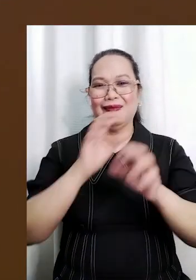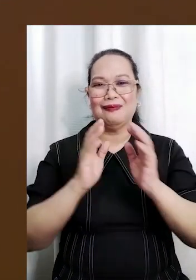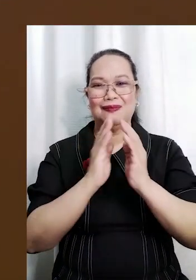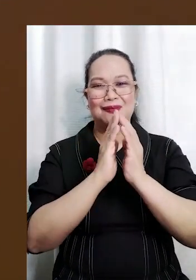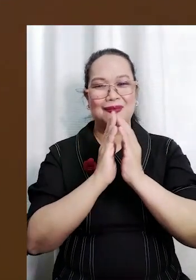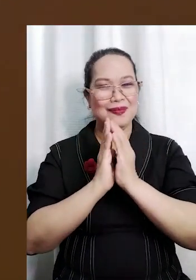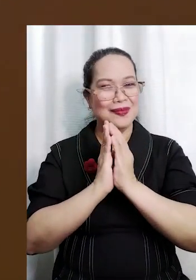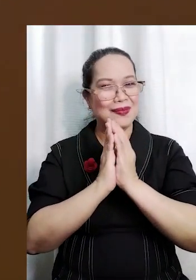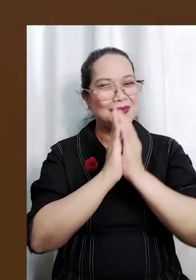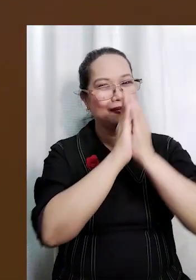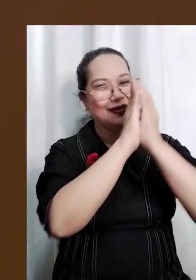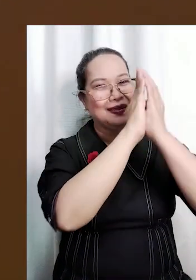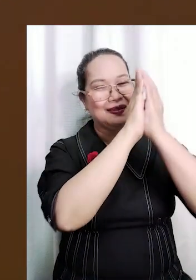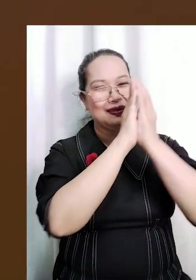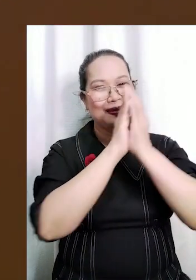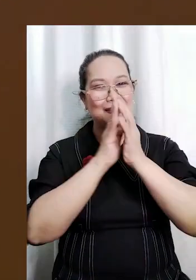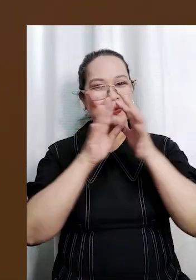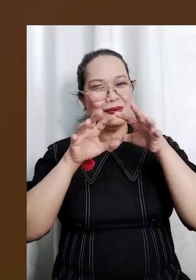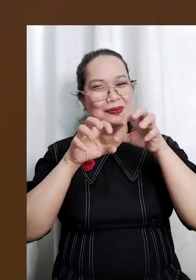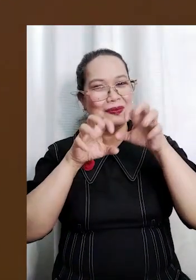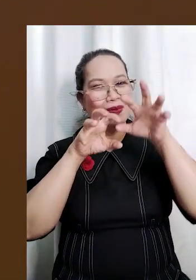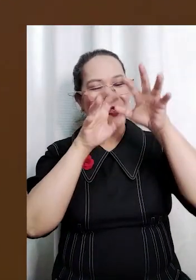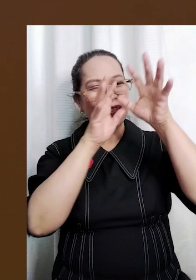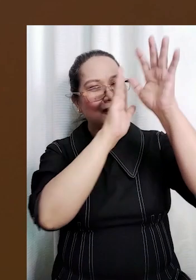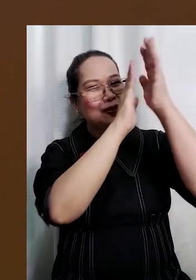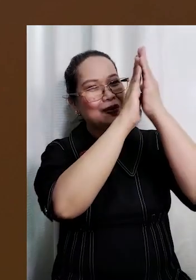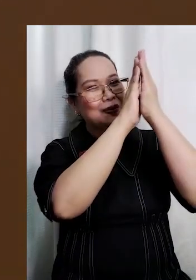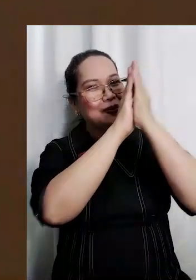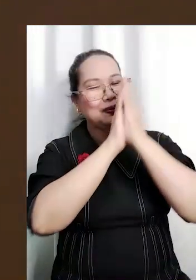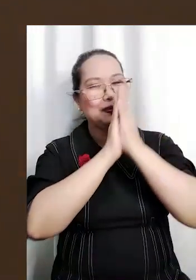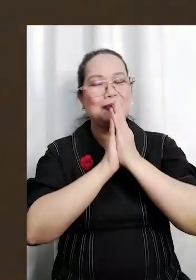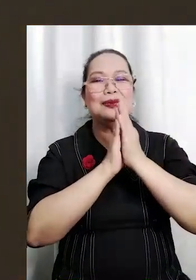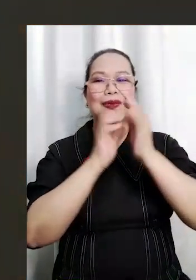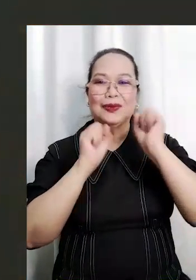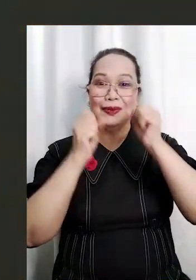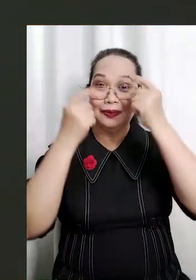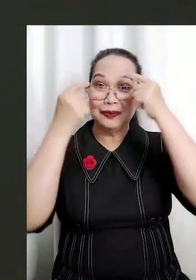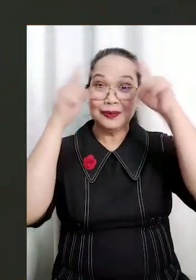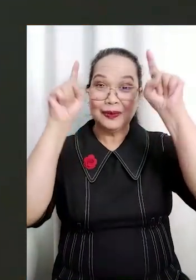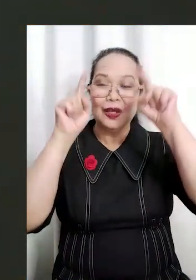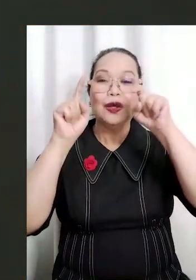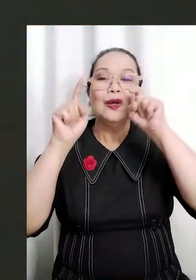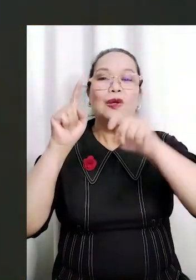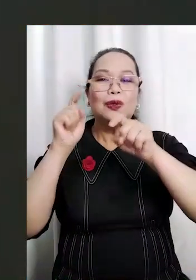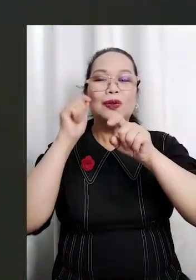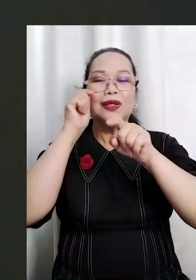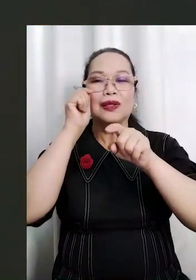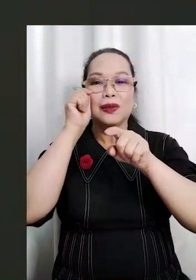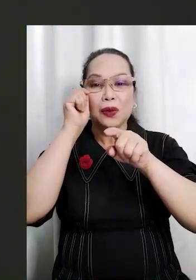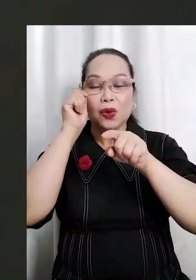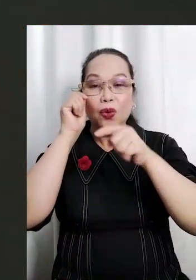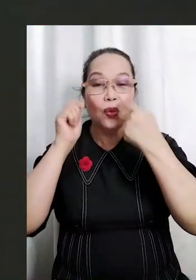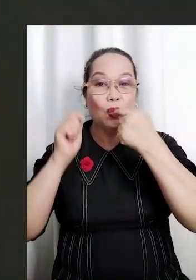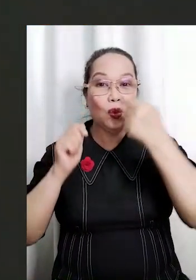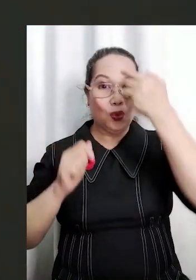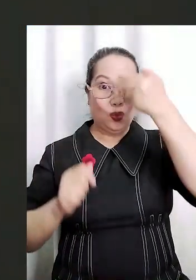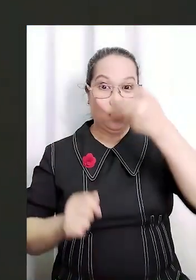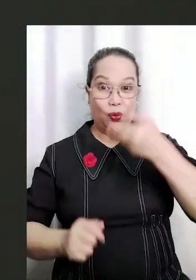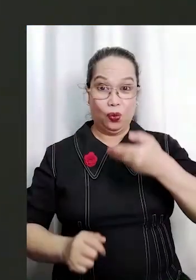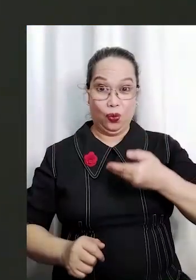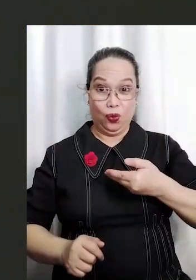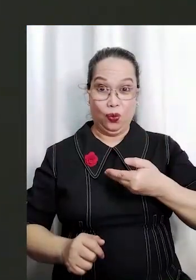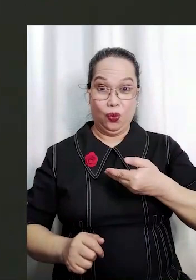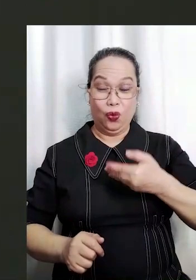Christ. Napakahalaga para tayo ay magtagumpay, maging overcomers. Alam natin kung sino